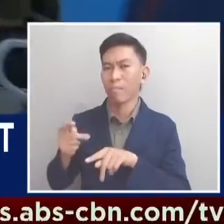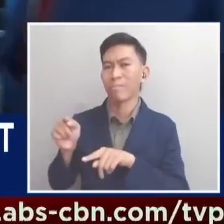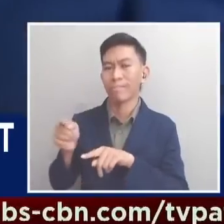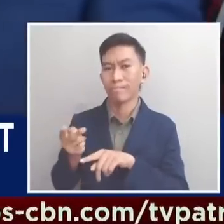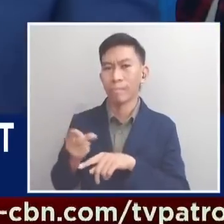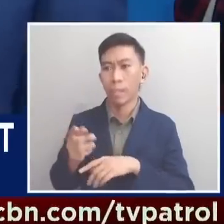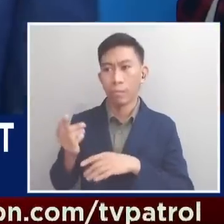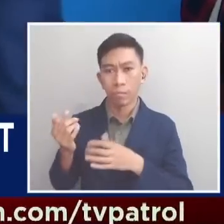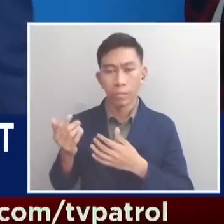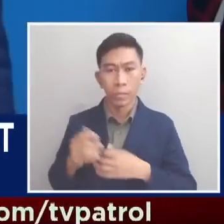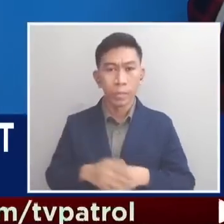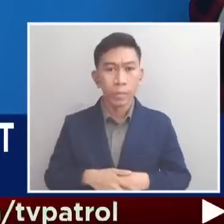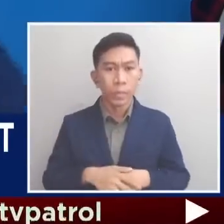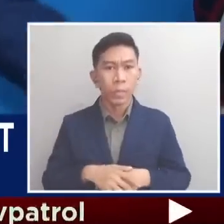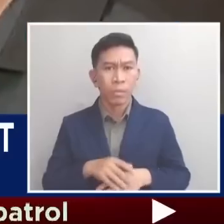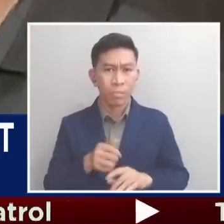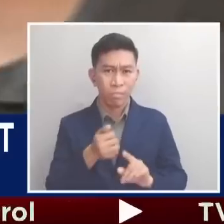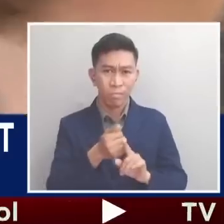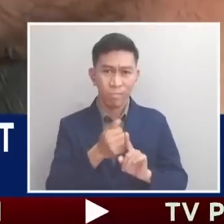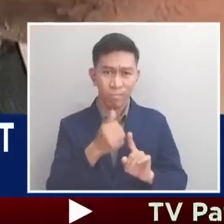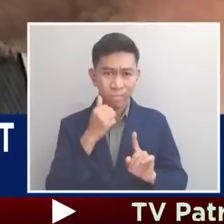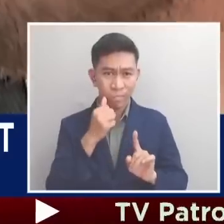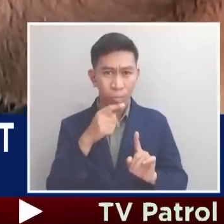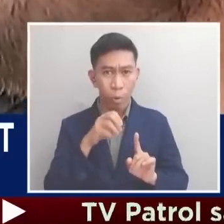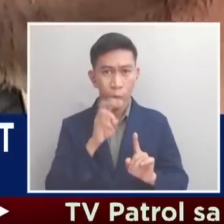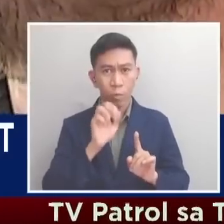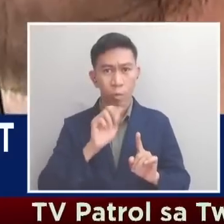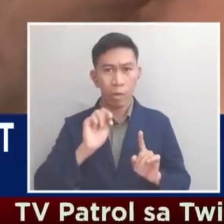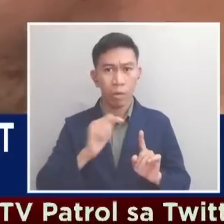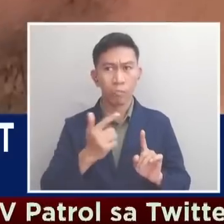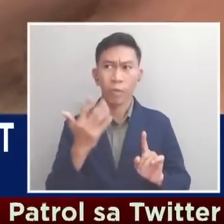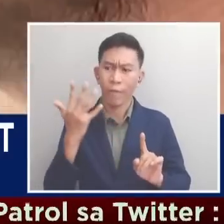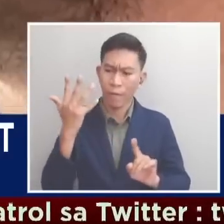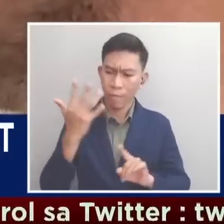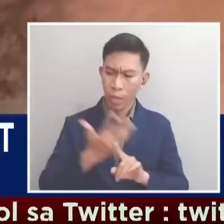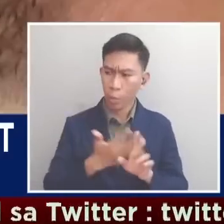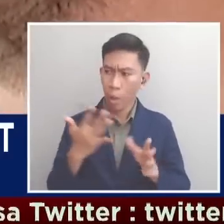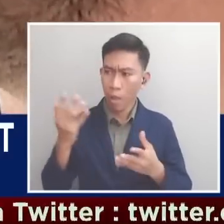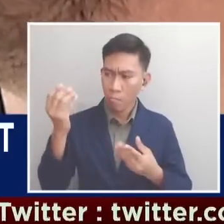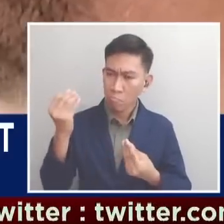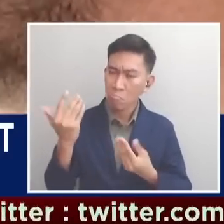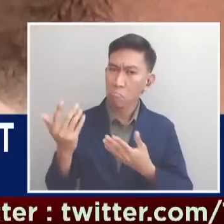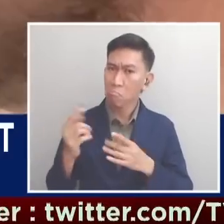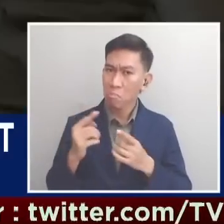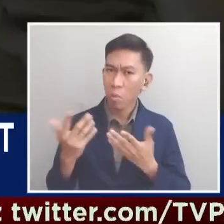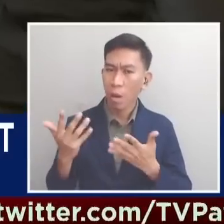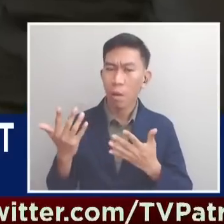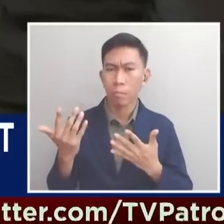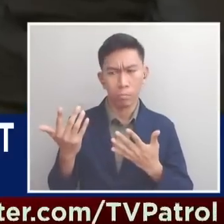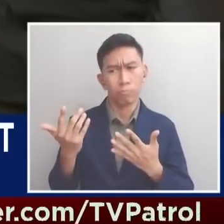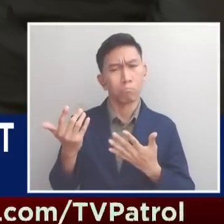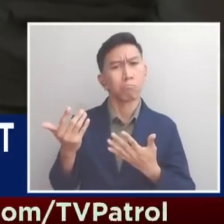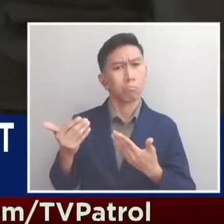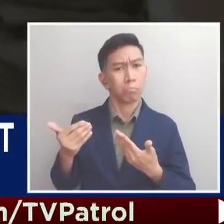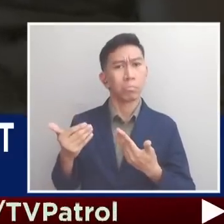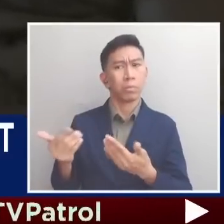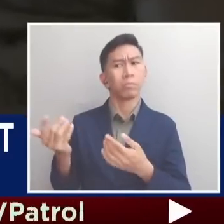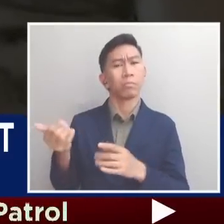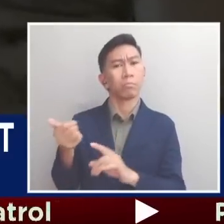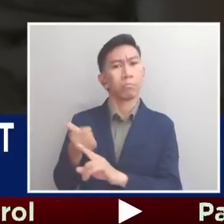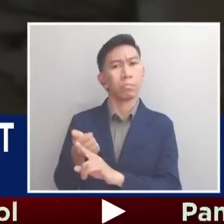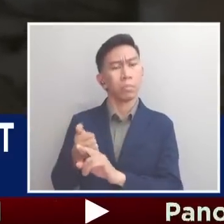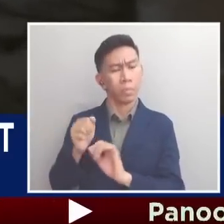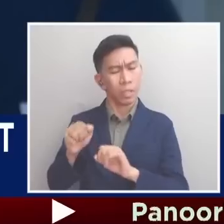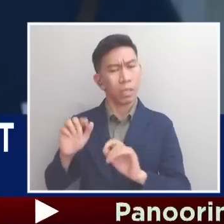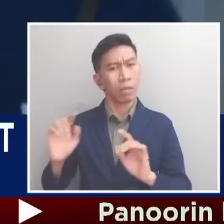ng 5 buwan ay wala siyang narinig mula kay O'Brien at hindi rin naman niya pinipigilan ito na makita ang kanilang anak na